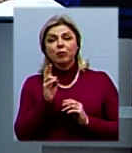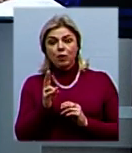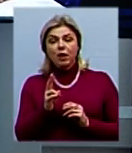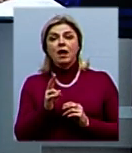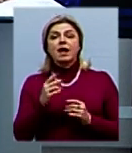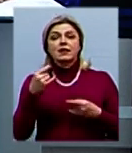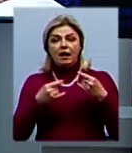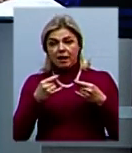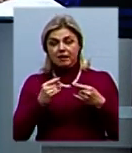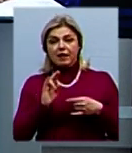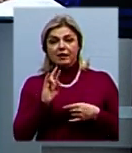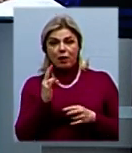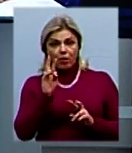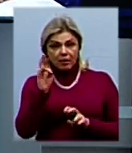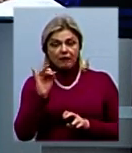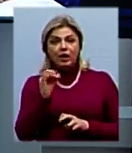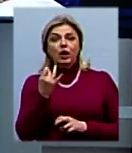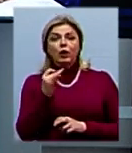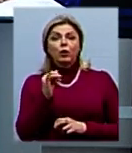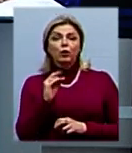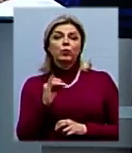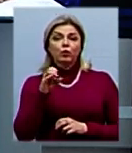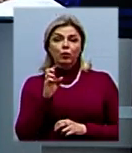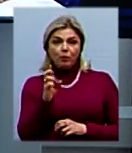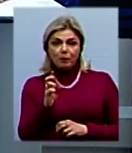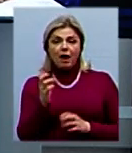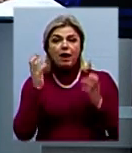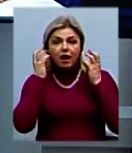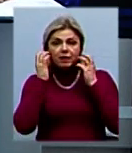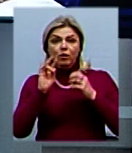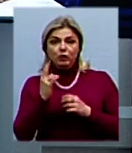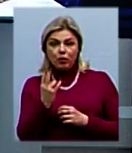телеканал Миколаїв. На YouTube-каналі слухайте на хвилях українського радіо Миколаїв,